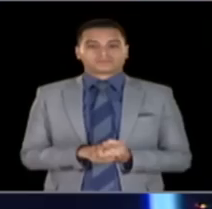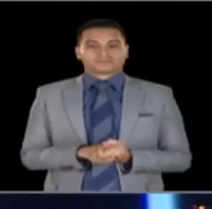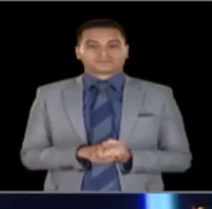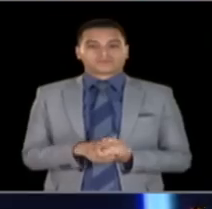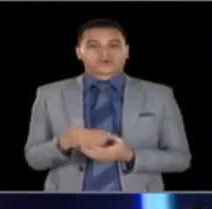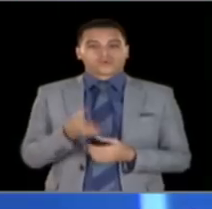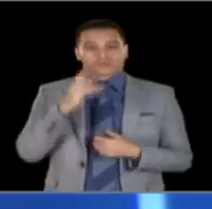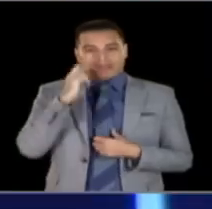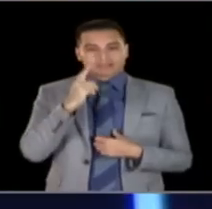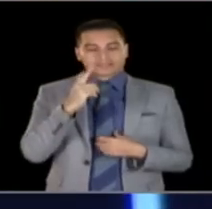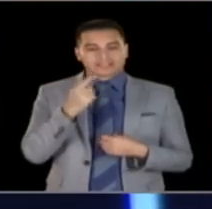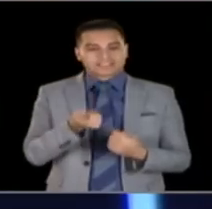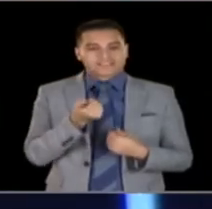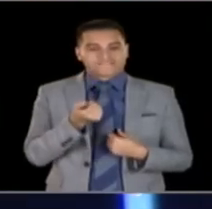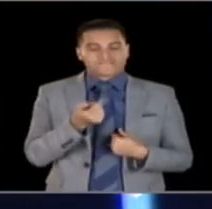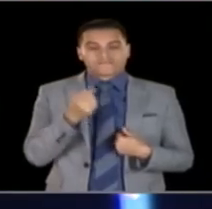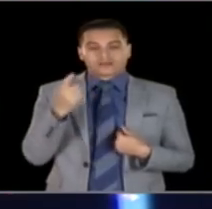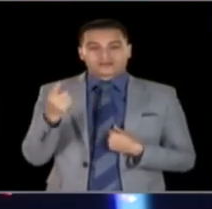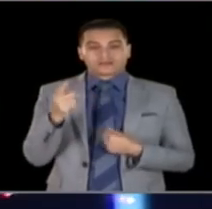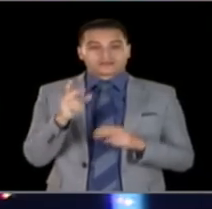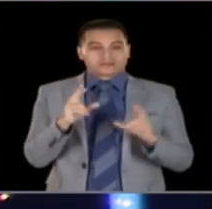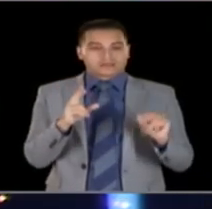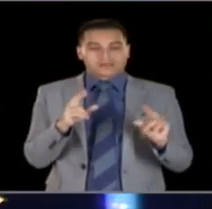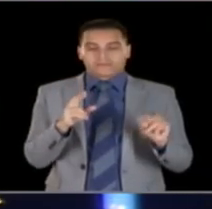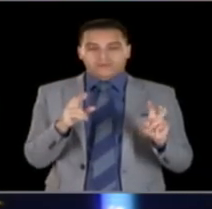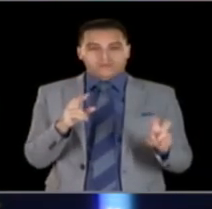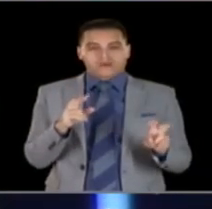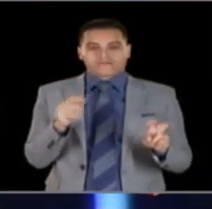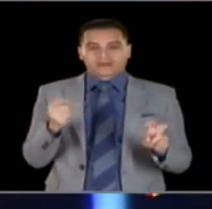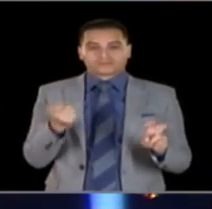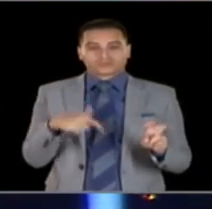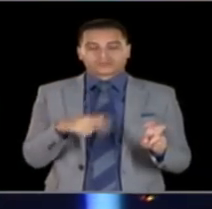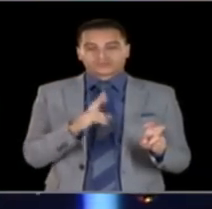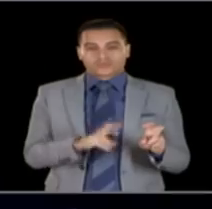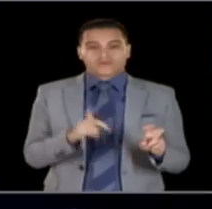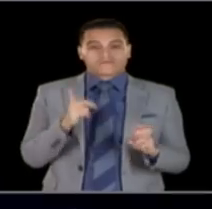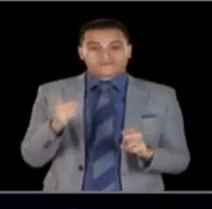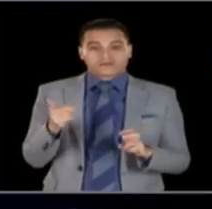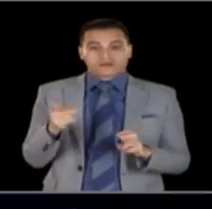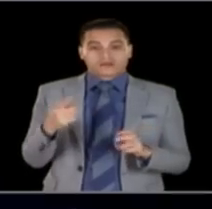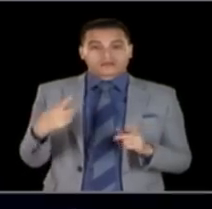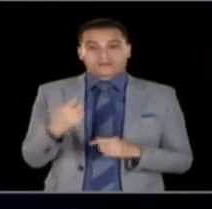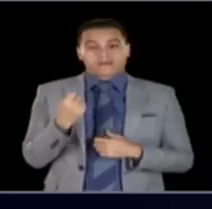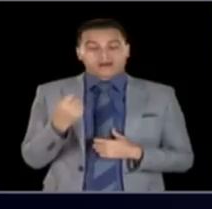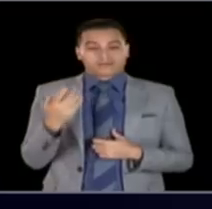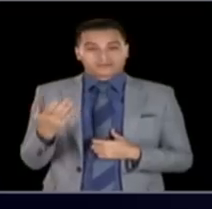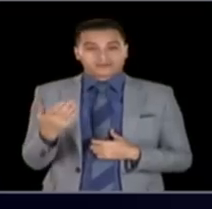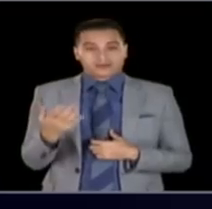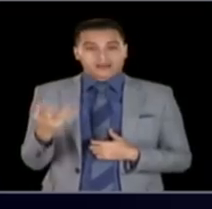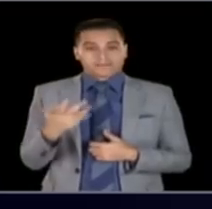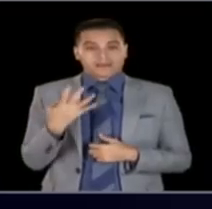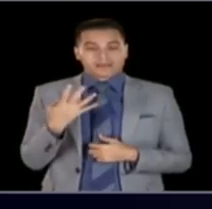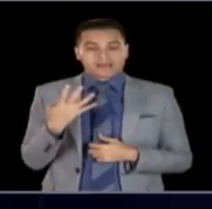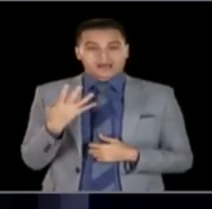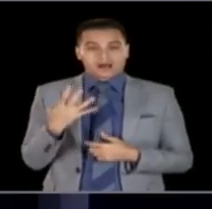الحوت الأزرق مفيش ولا إجابة صح زي ما أنتوا، 65. الضربة القاضية كم إجابة